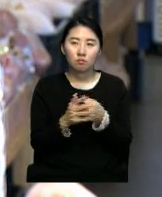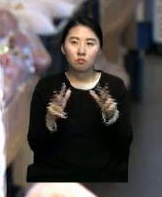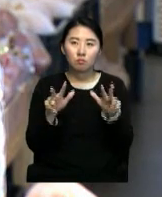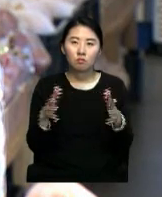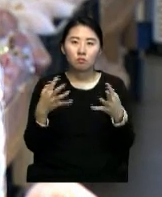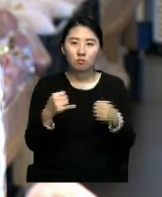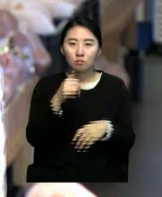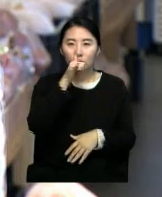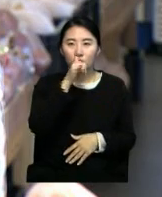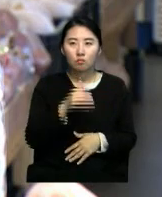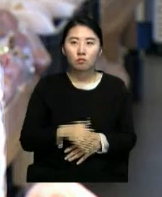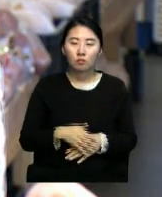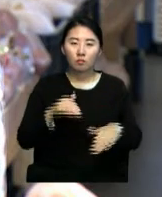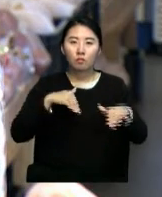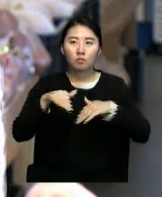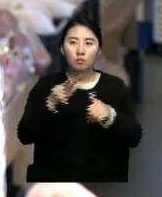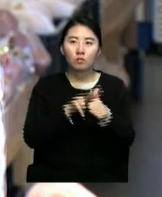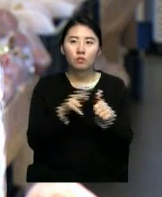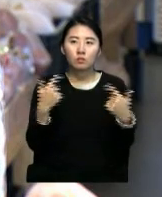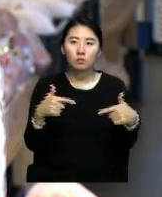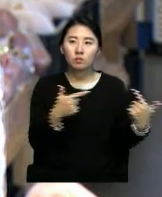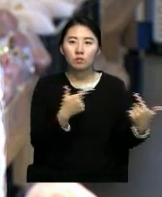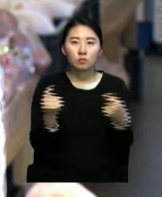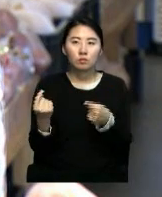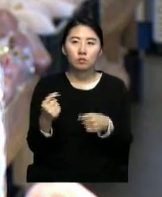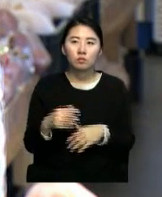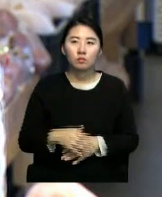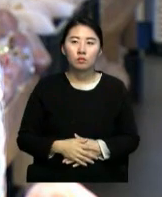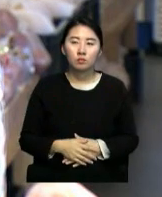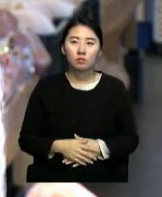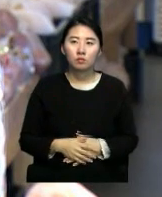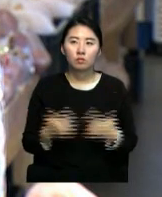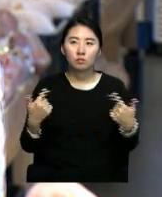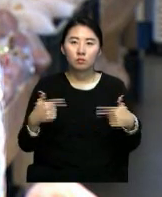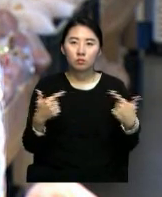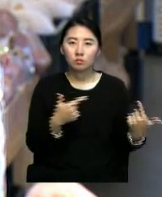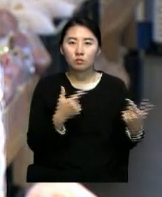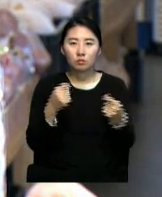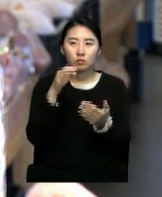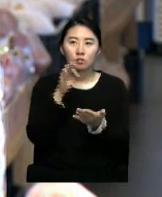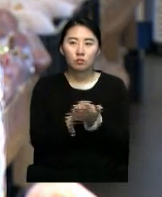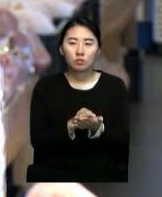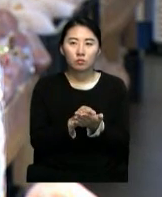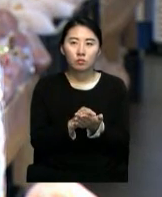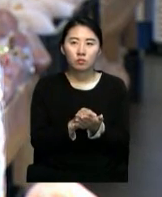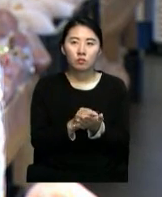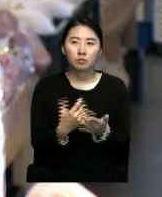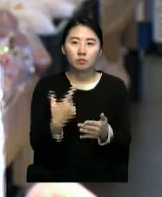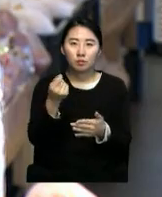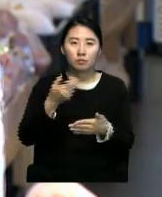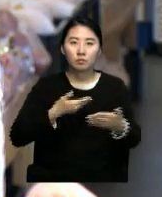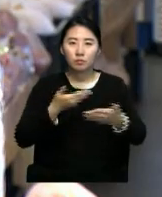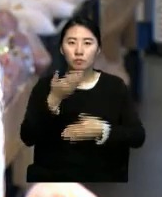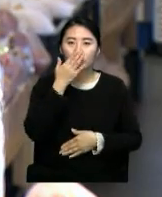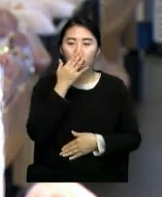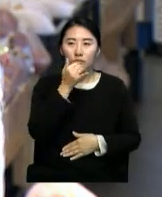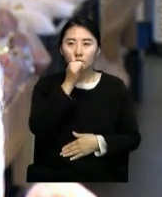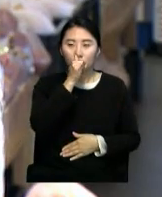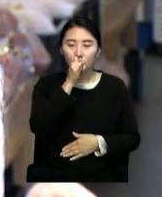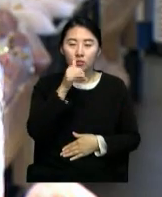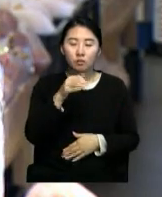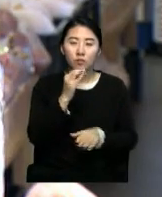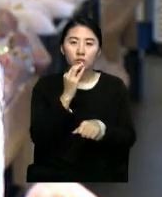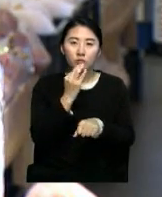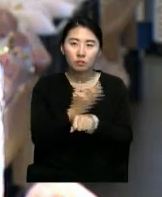지금 많아요. 근데 로컬푸드는 항상 똑같습니다. 네, 항상 똑같고 저렴하게 항상 직거래로 하기 때문에 이